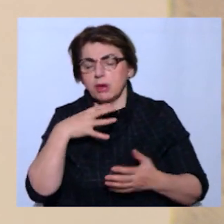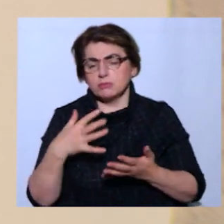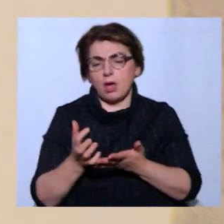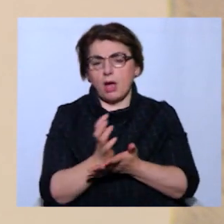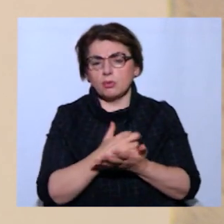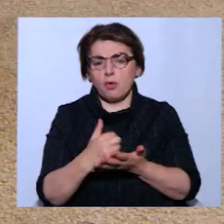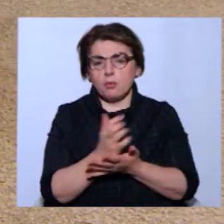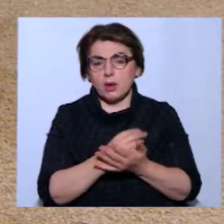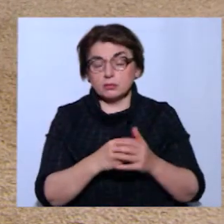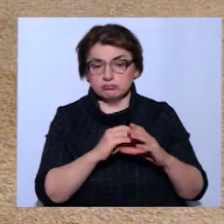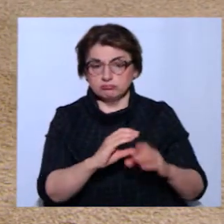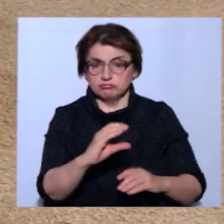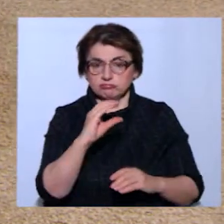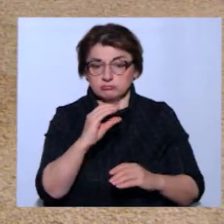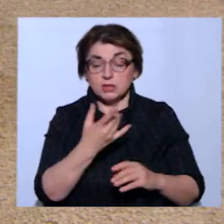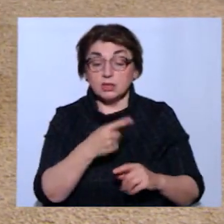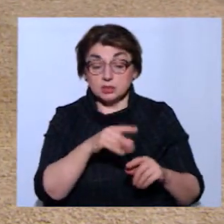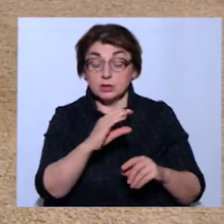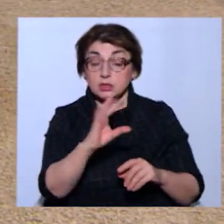ფენა და ის ზამთარში გამოიყენა.